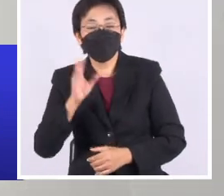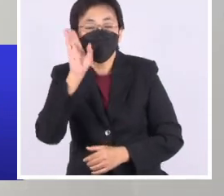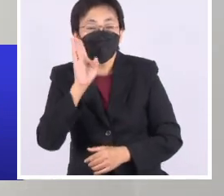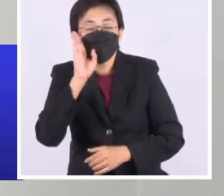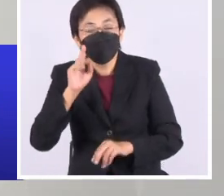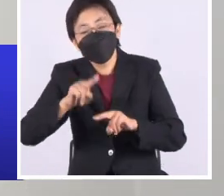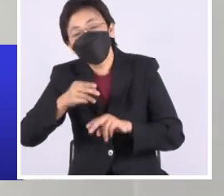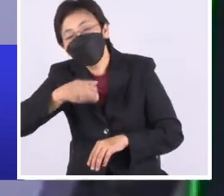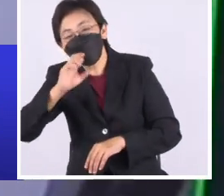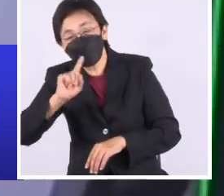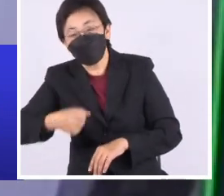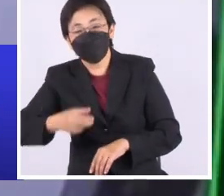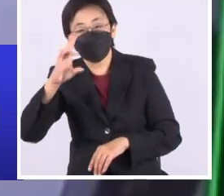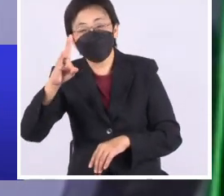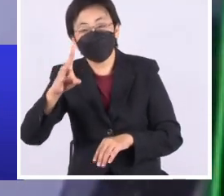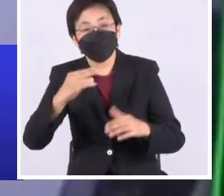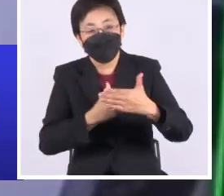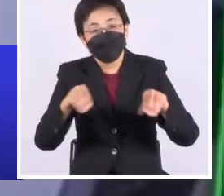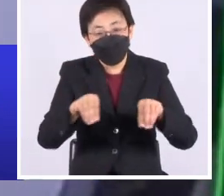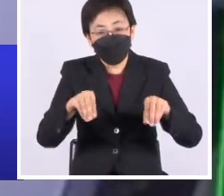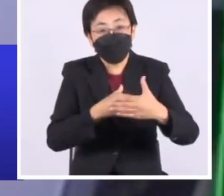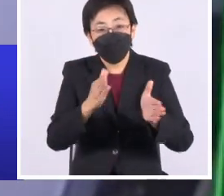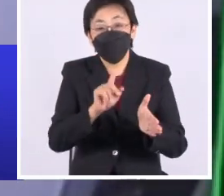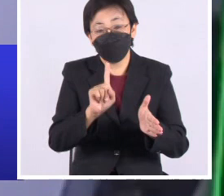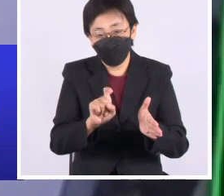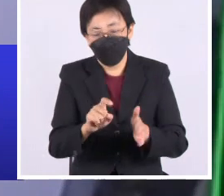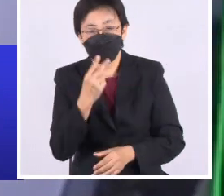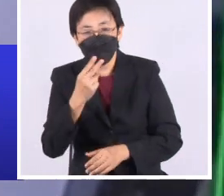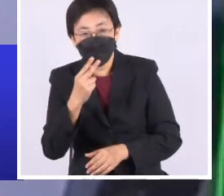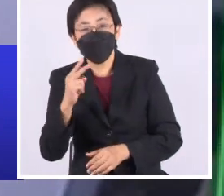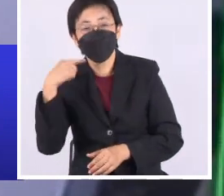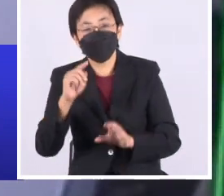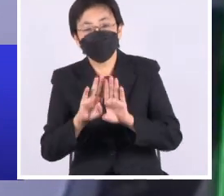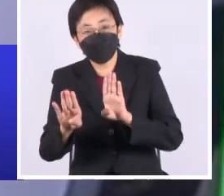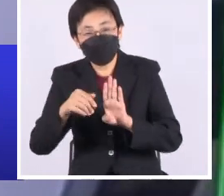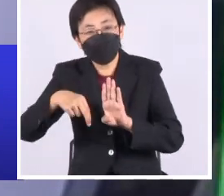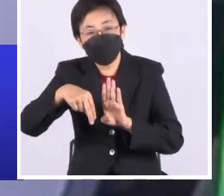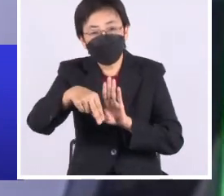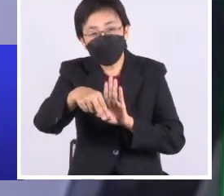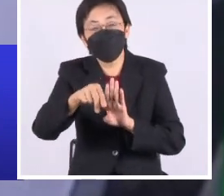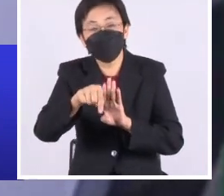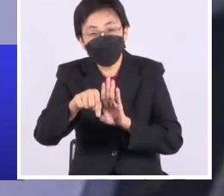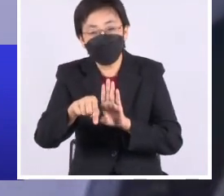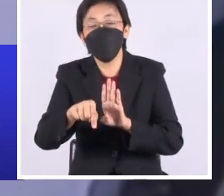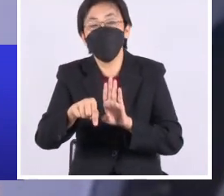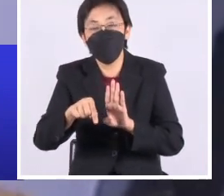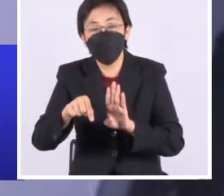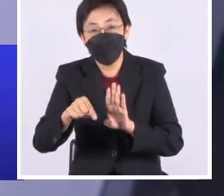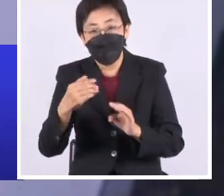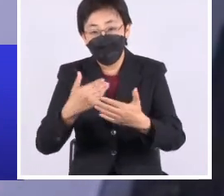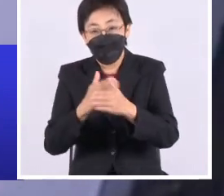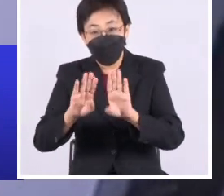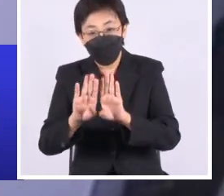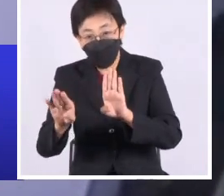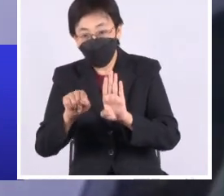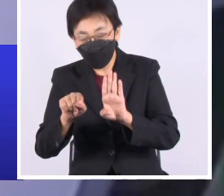ที่บริเวณชั้น7ใกล้กับห้องของผู้ตายจากนั้นก็เห็นผู้ตายเปิดประตูห้องออกมาลงไปข้างล่างเขาก็เลยแอบเข้าไปในห้องของผู้ตายเพื่อลักท